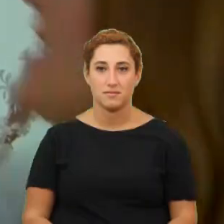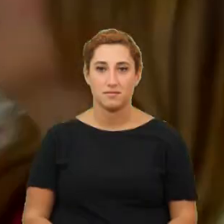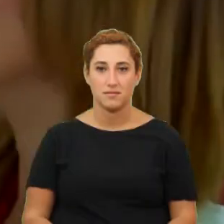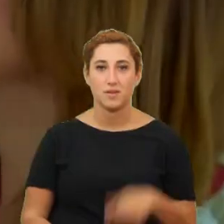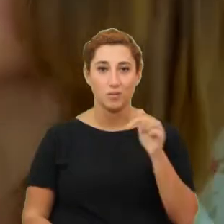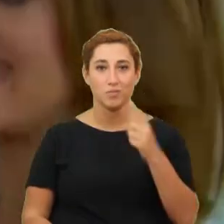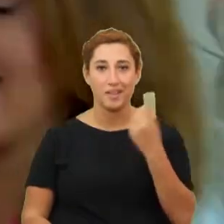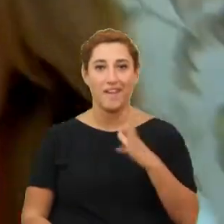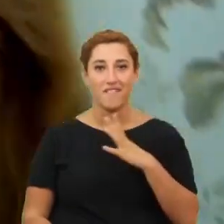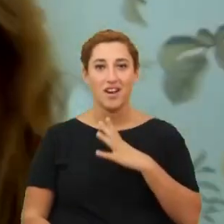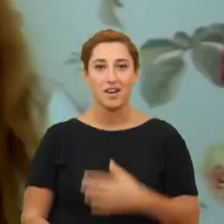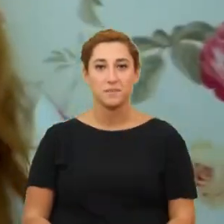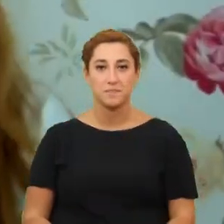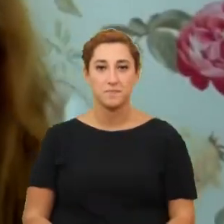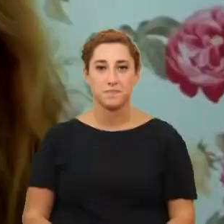Tadım var.